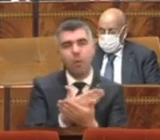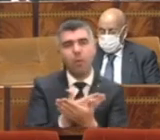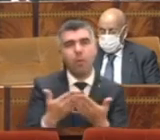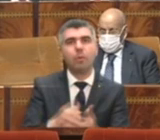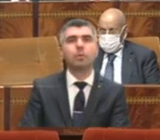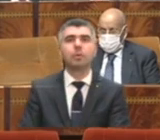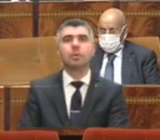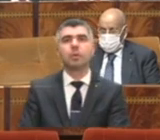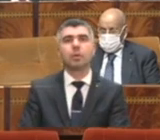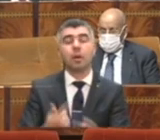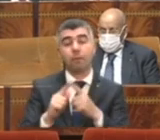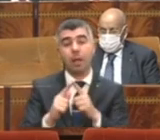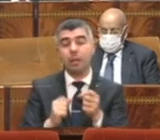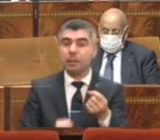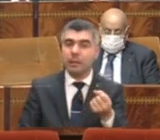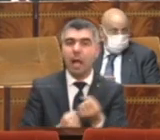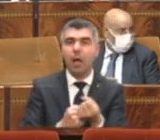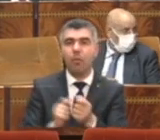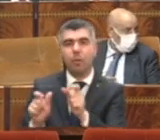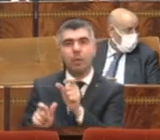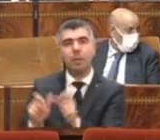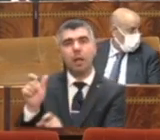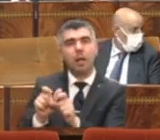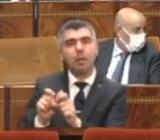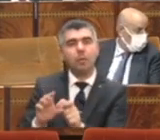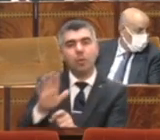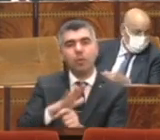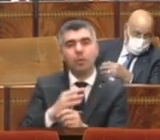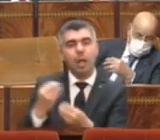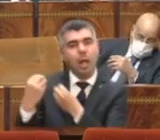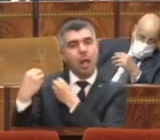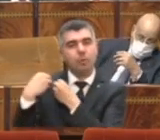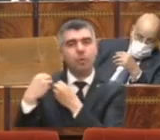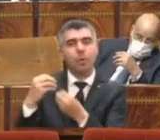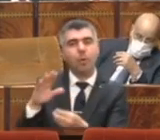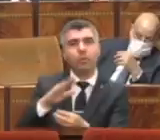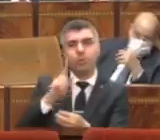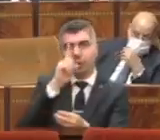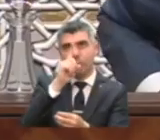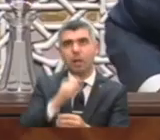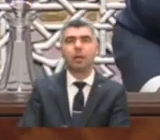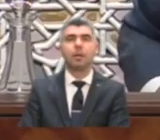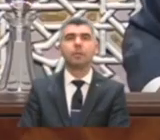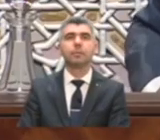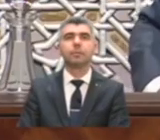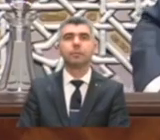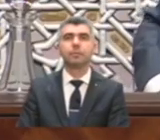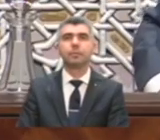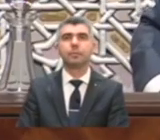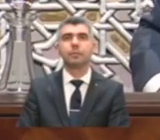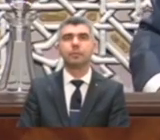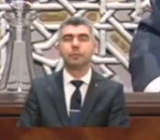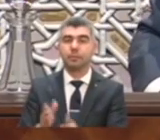بخير انه تعاونينا وتعاوني هذه الساكنه ويكتب لك الله الاجر ديال هذه الساكنه الى حلتي لهم المشكل. نائب محترم